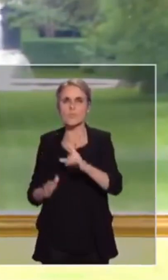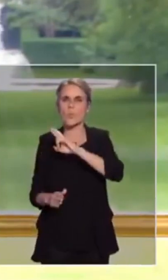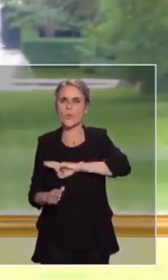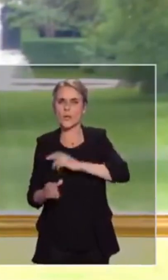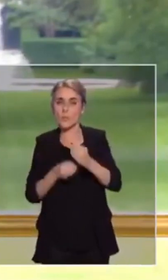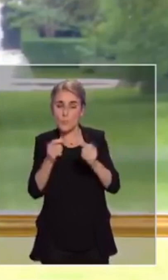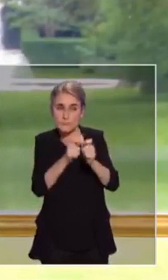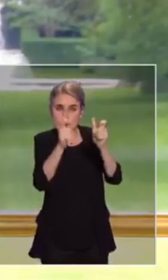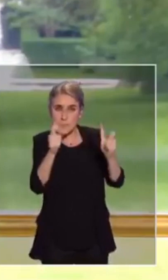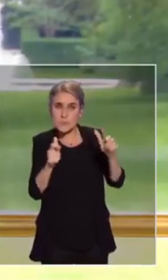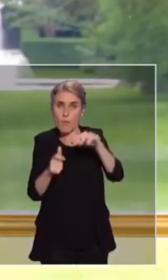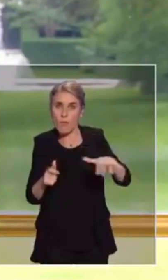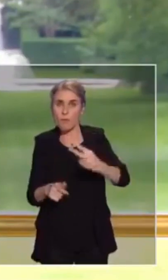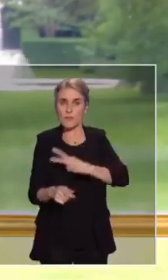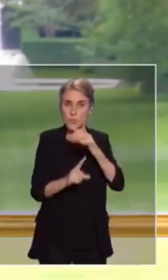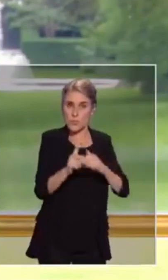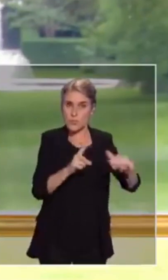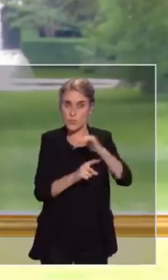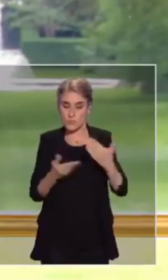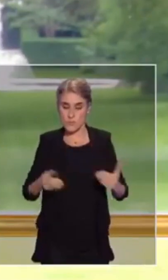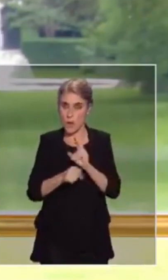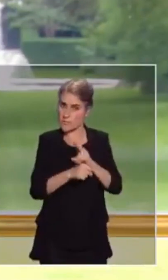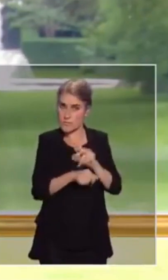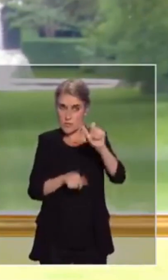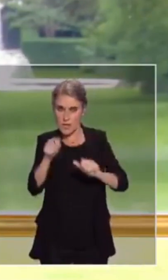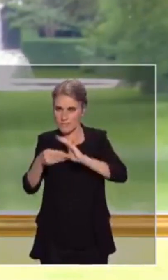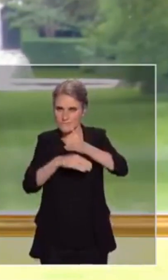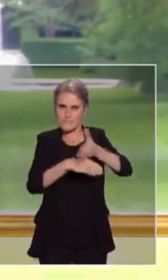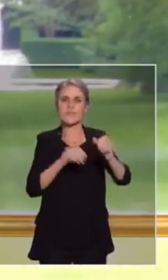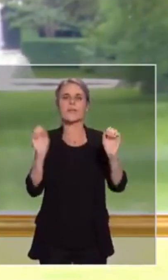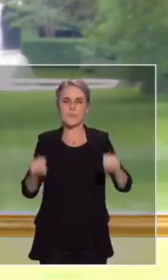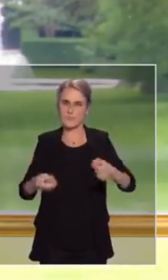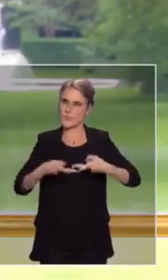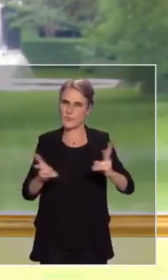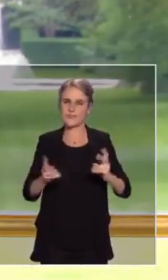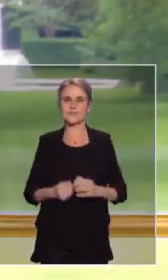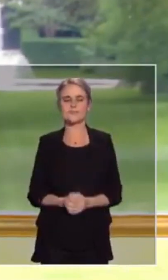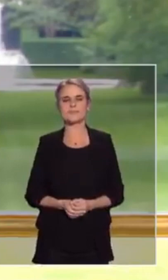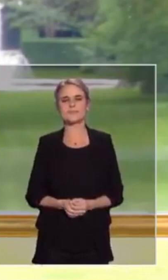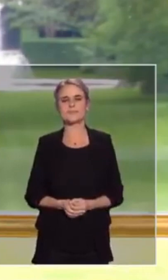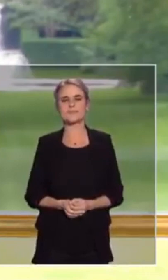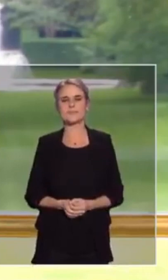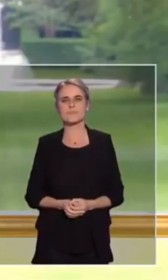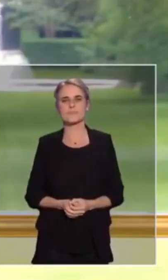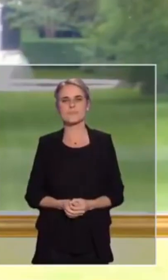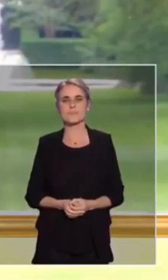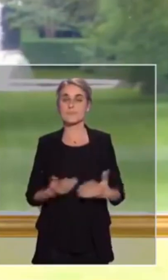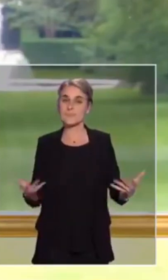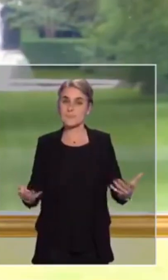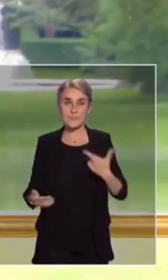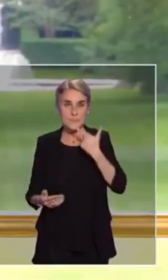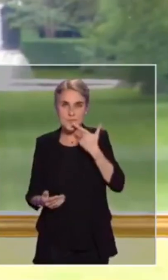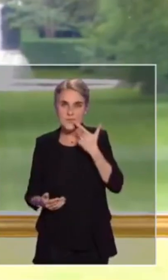chez vous sur animal crossing ou fortnight sachez mes chers compatriotes français